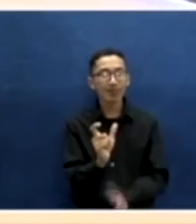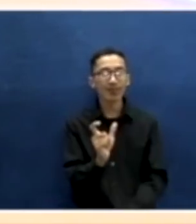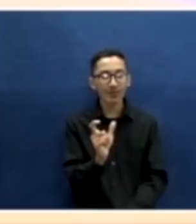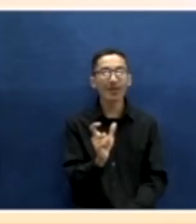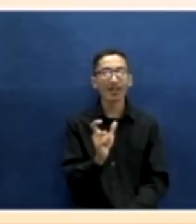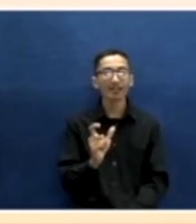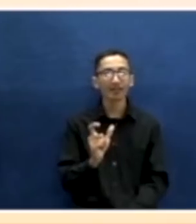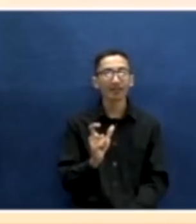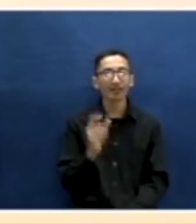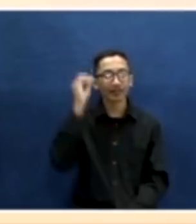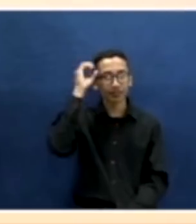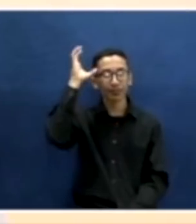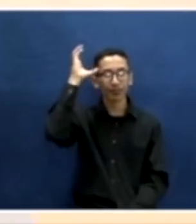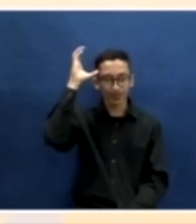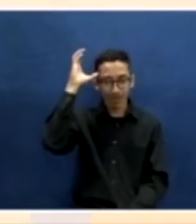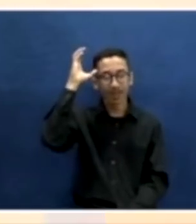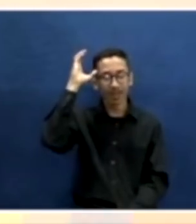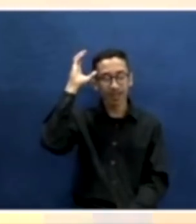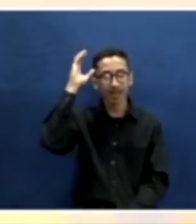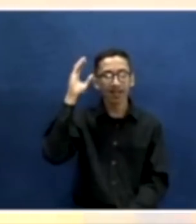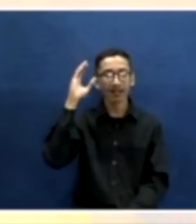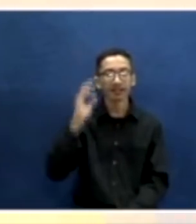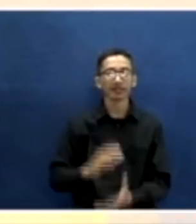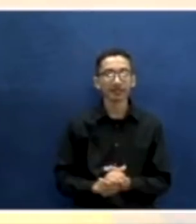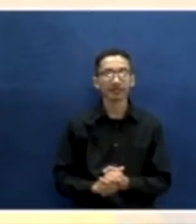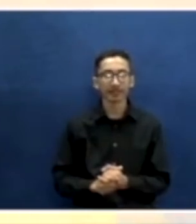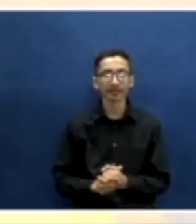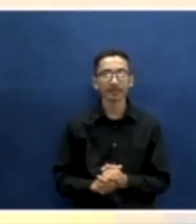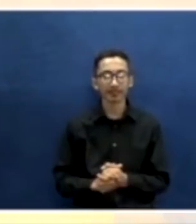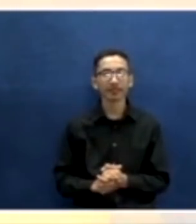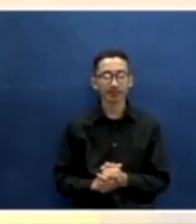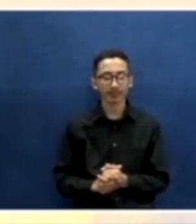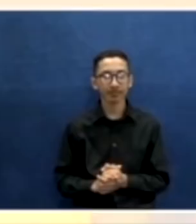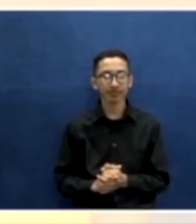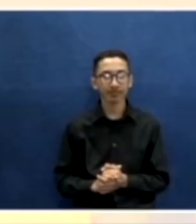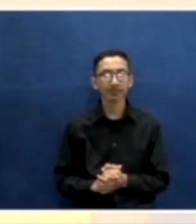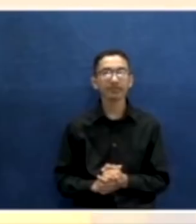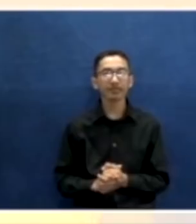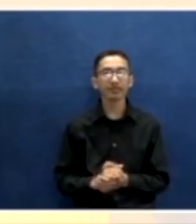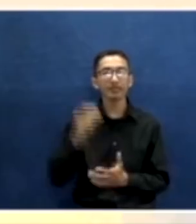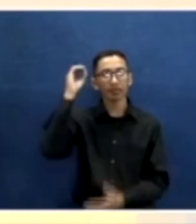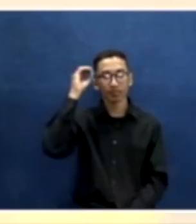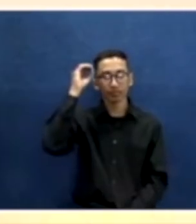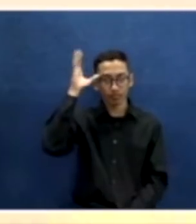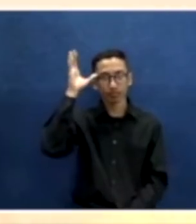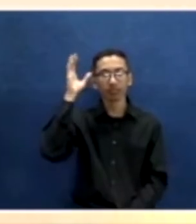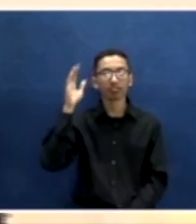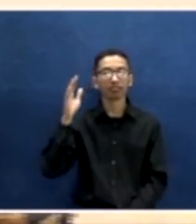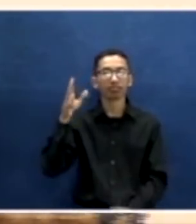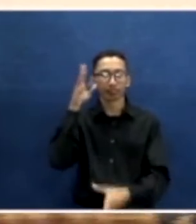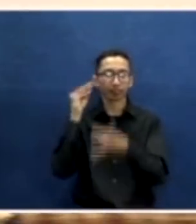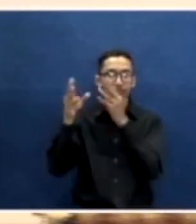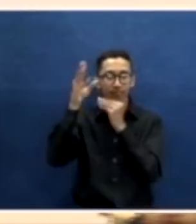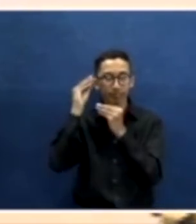tapi Amri Nah ada Malaysia minhwa rojiun hadits yang kelima dalam Hadits Arba'in barangsiapa yang mendatangkan sesuatu dalam urusannya bukan